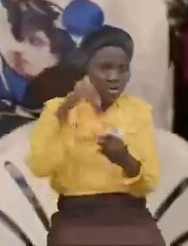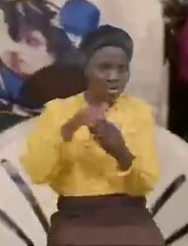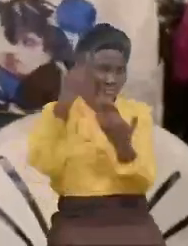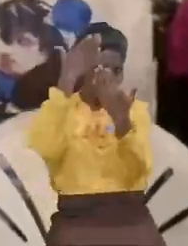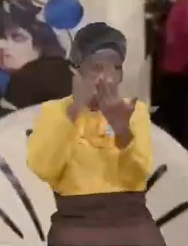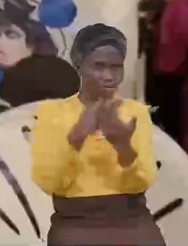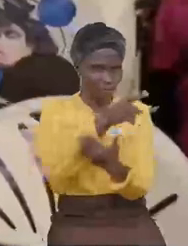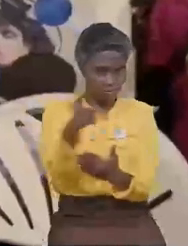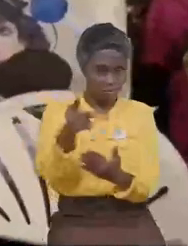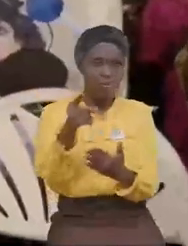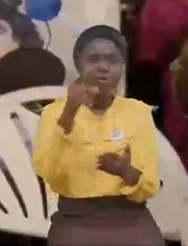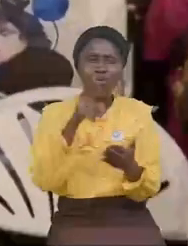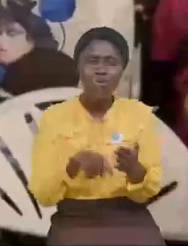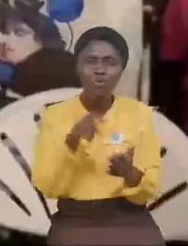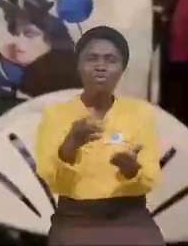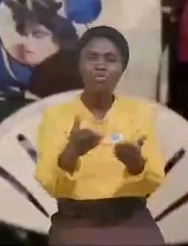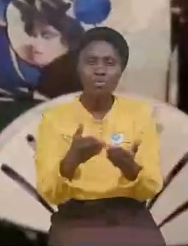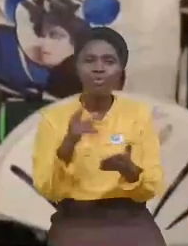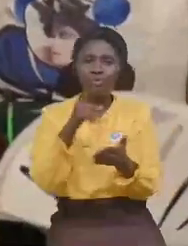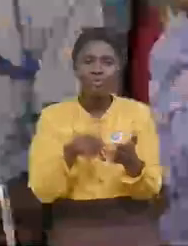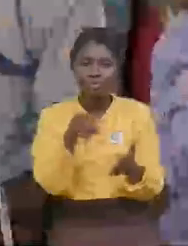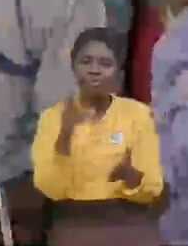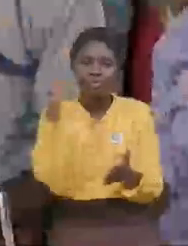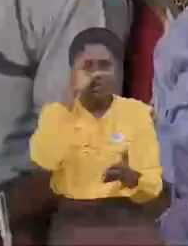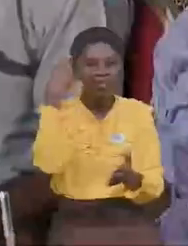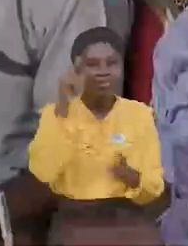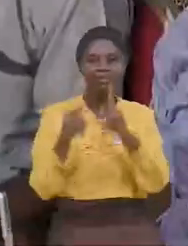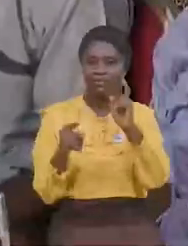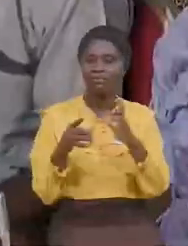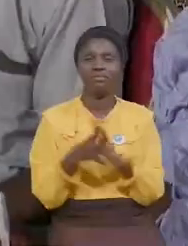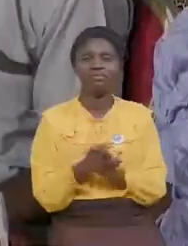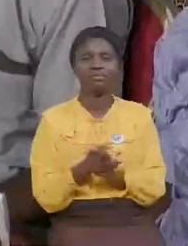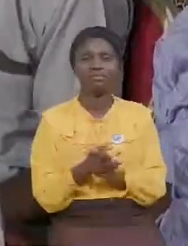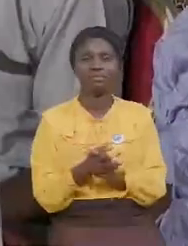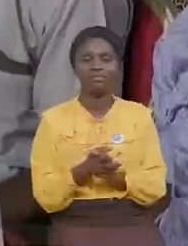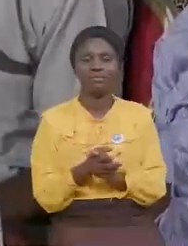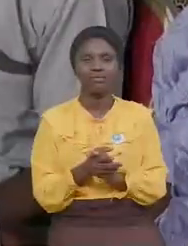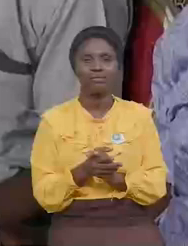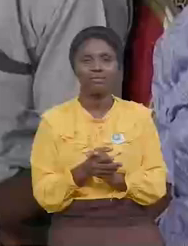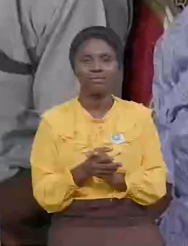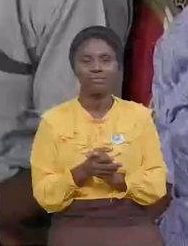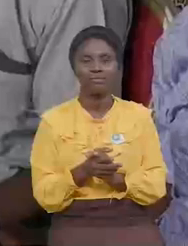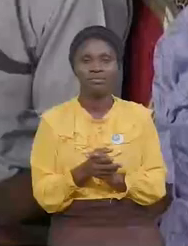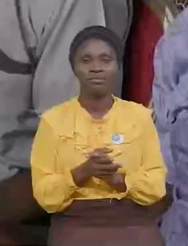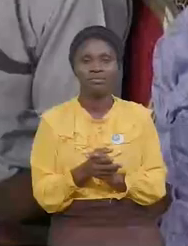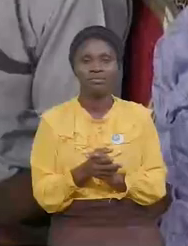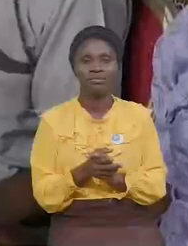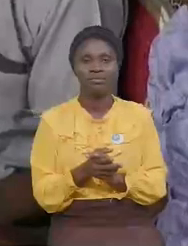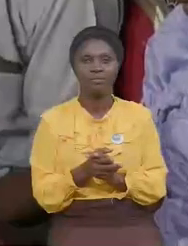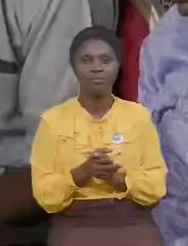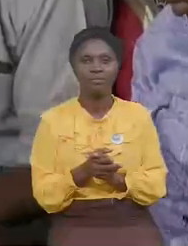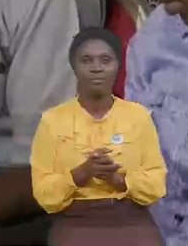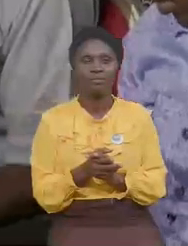Arrivé là où tu es, Jésus va s'arrêter et va te demander, que cherches-tu? Que veux-tu ce